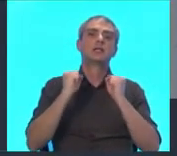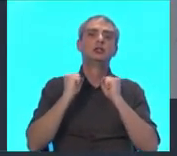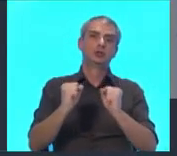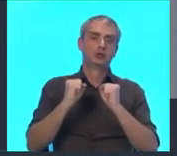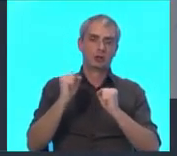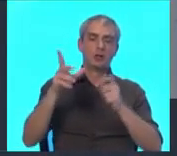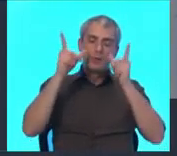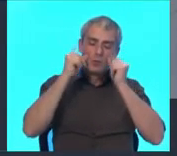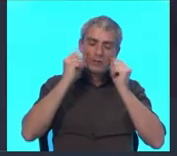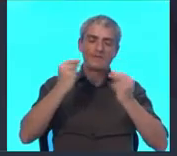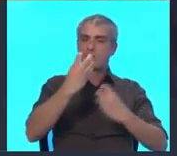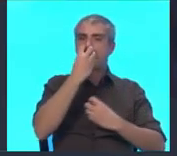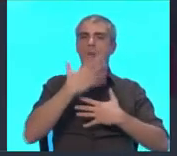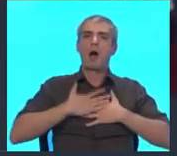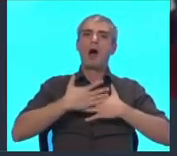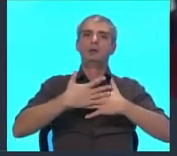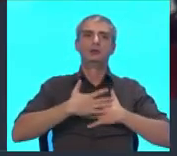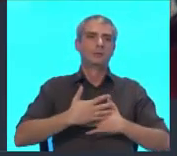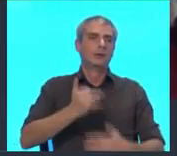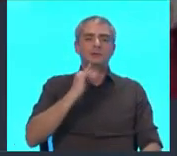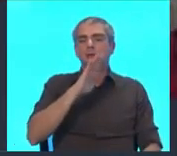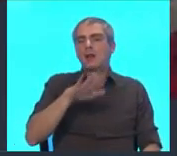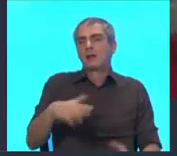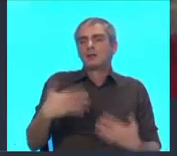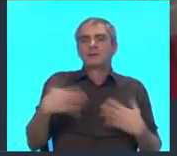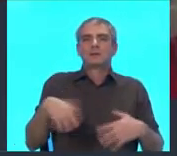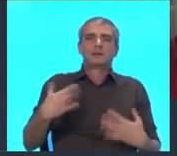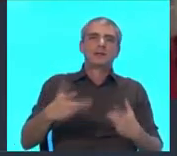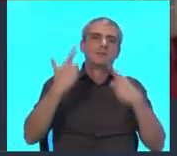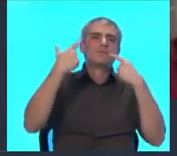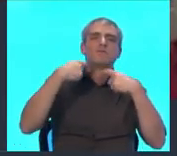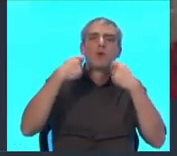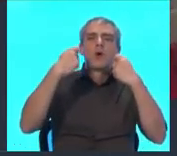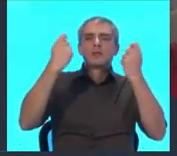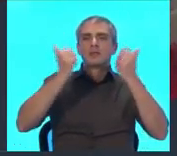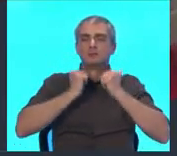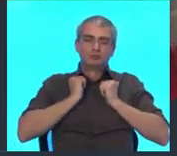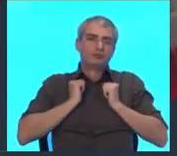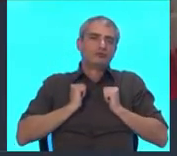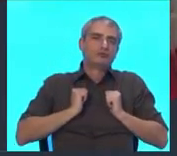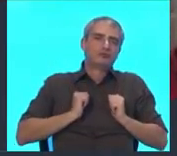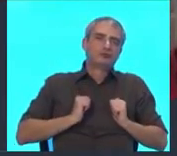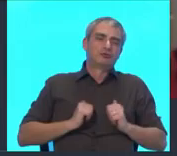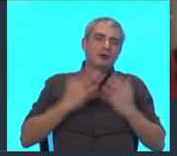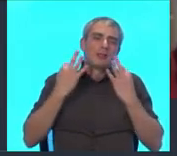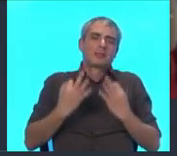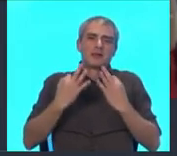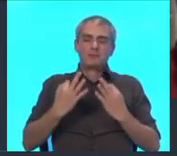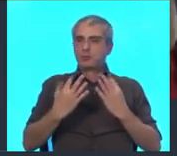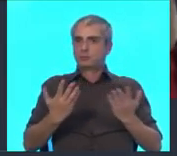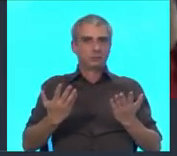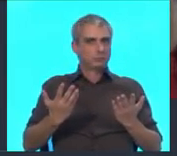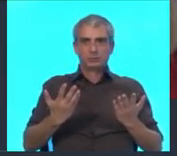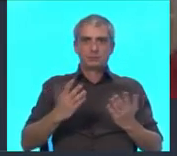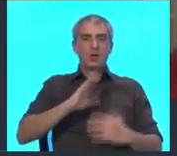מורדמת ומונשמת. איזה ילדים מחונכים, שקטים, מנומסים, כל